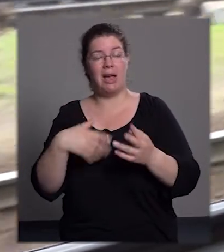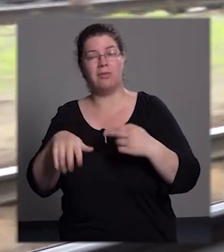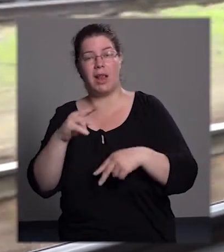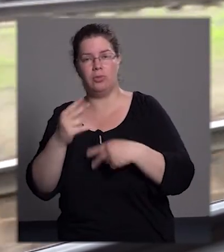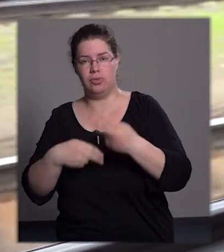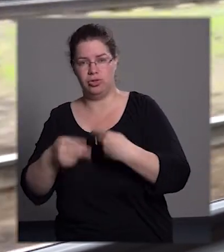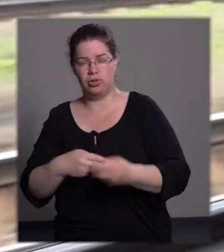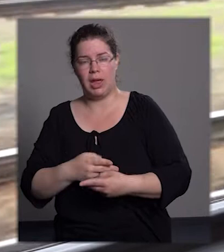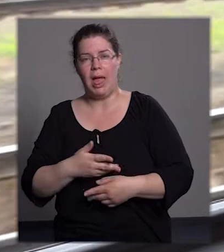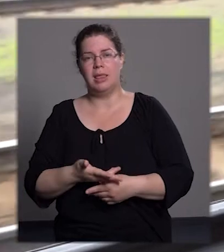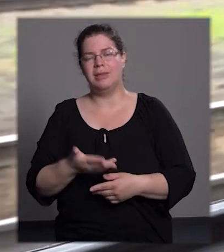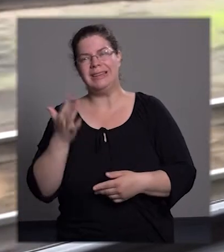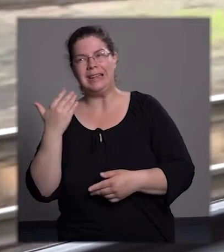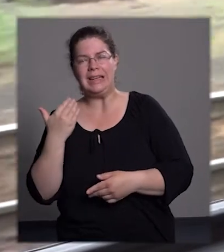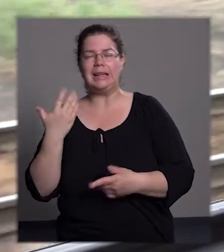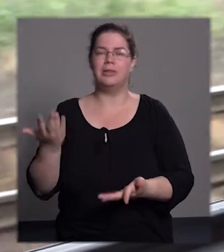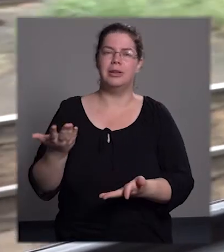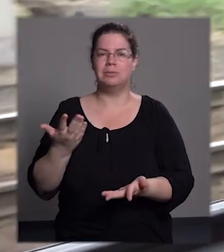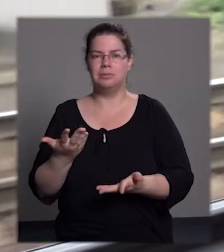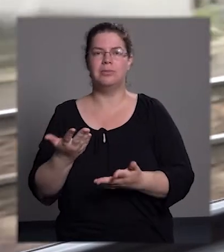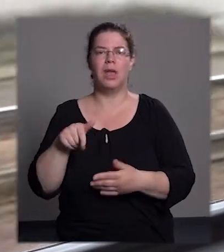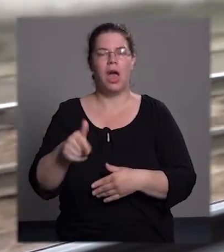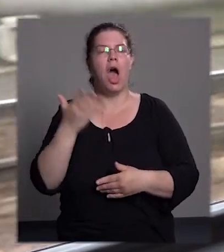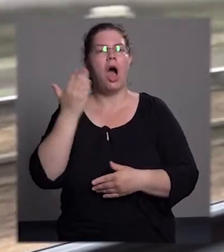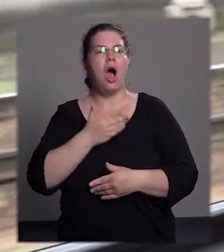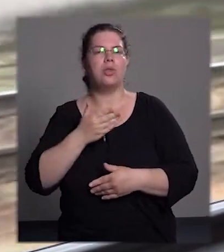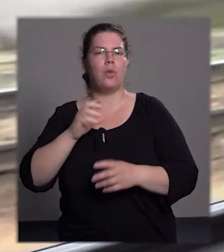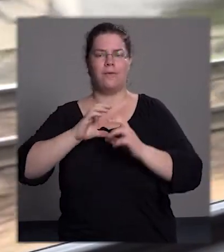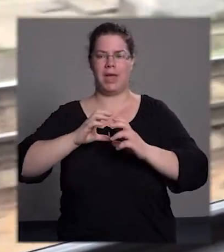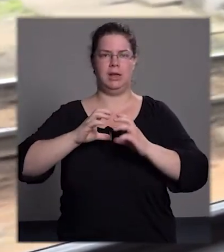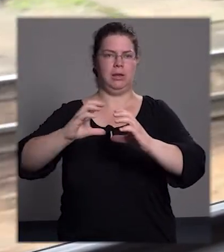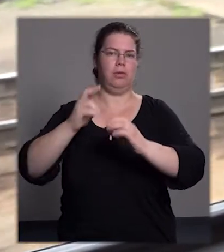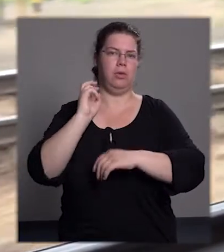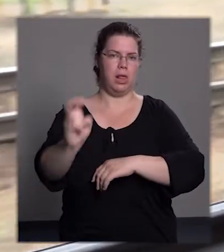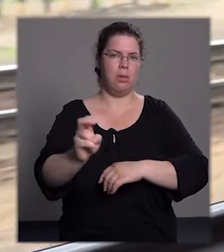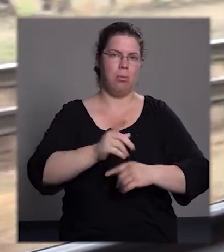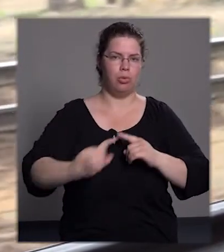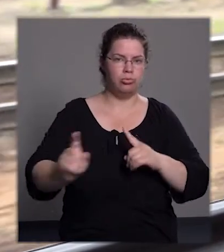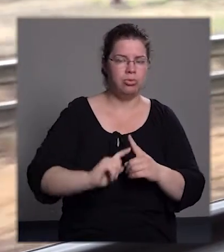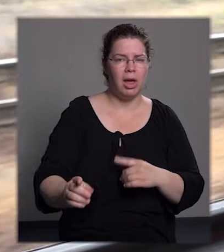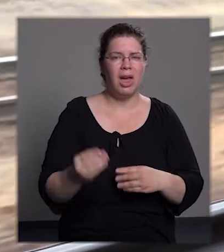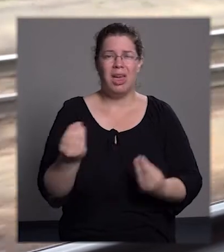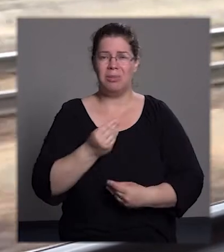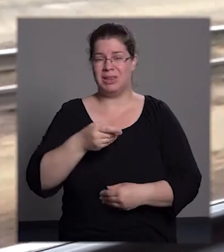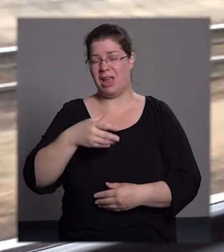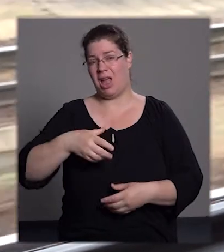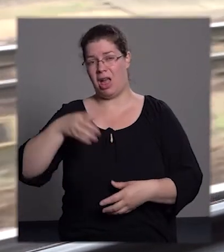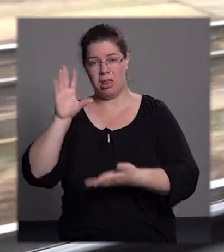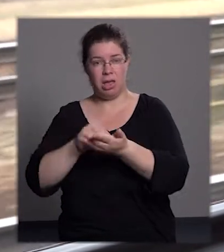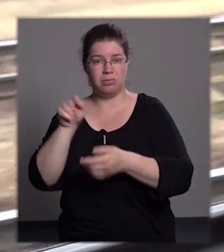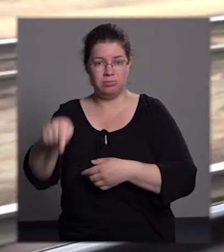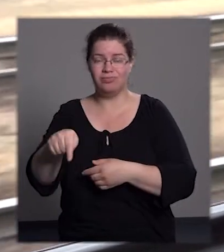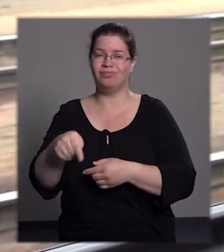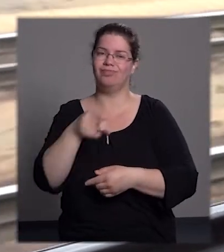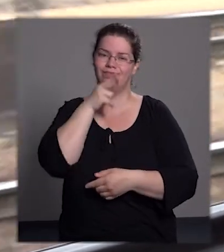régi, vagy nem régi, de nagyon nagy hannoveri villamosok járnak az 51-es, 52-esen, ami a lakók nagyon sokat panaszkodnak.